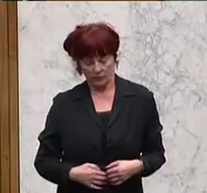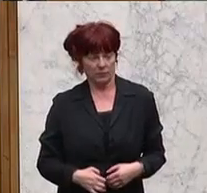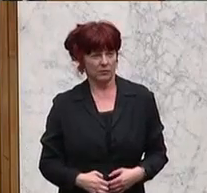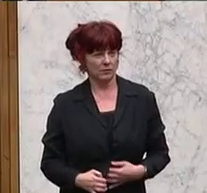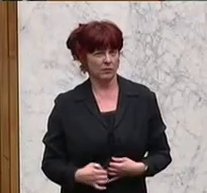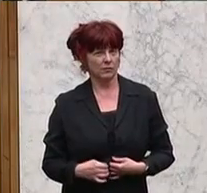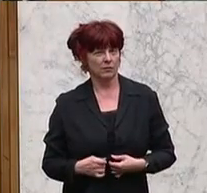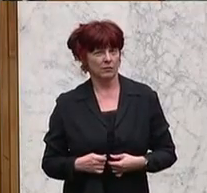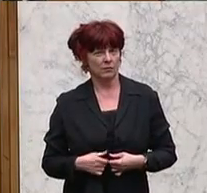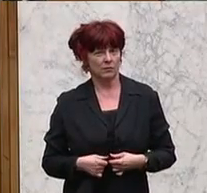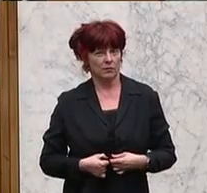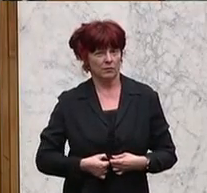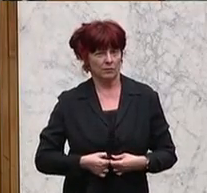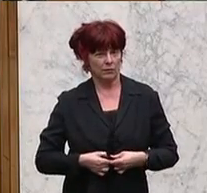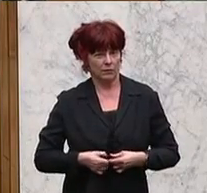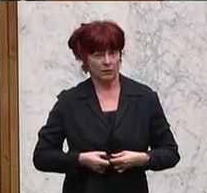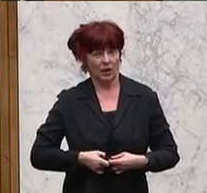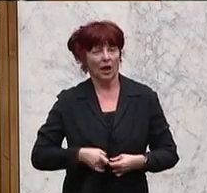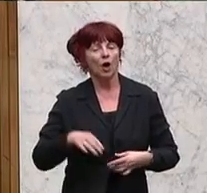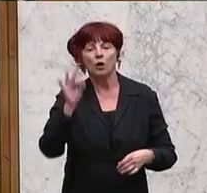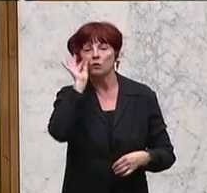Frau Abgeordnete Doktorin Susanne Winter.